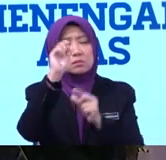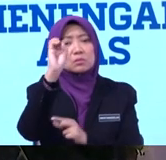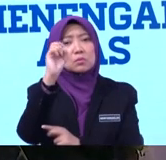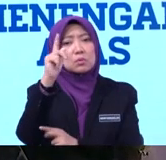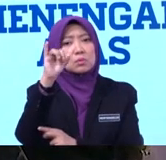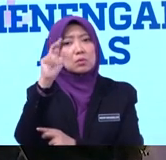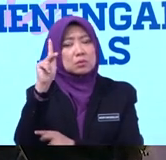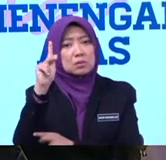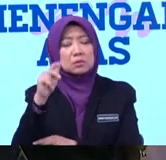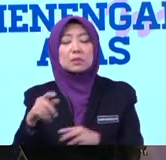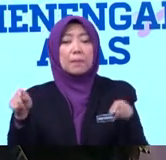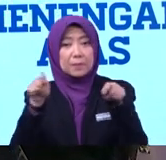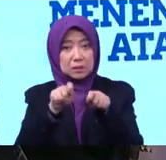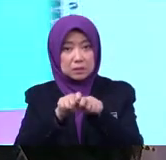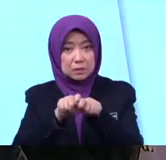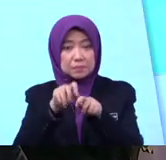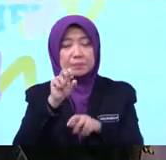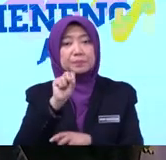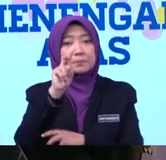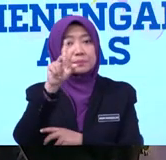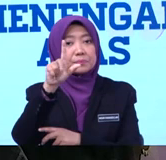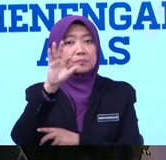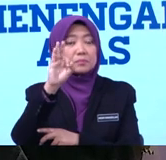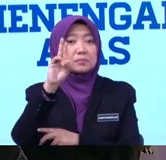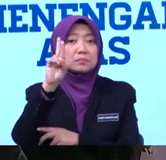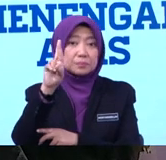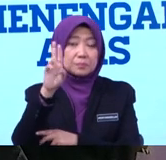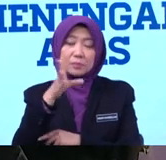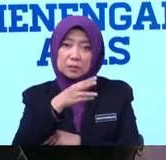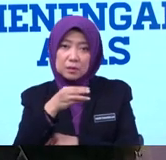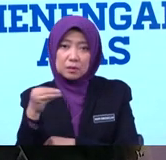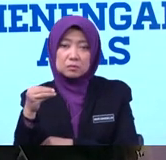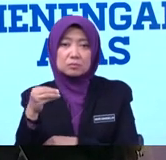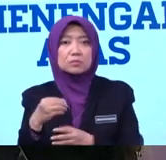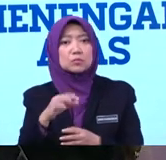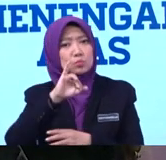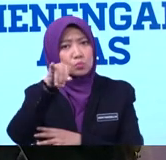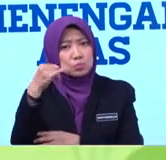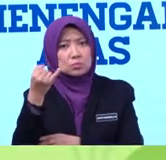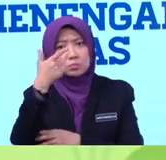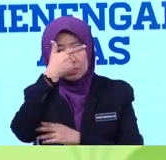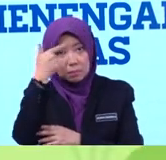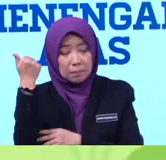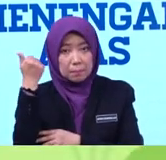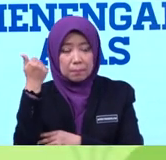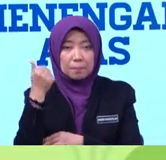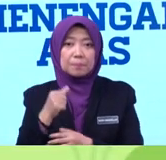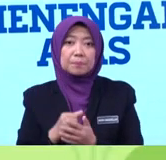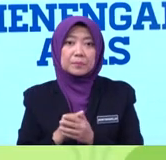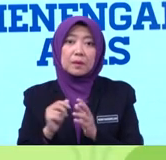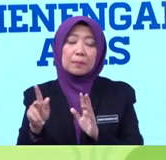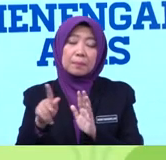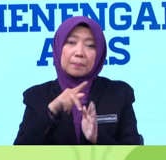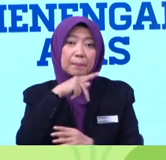sulfo dioksida ke dalam udara dan pencemaran udara juga disebabkan oleh pencemaran udara